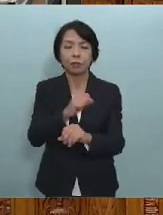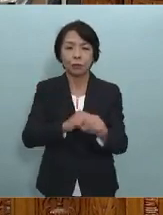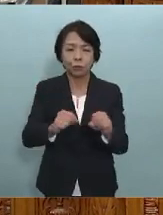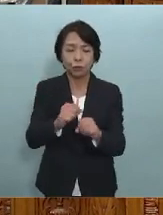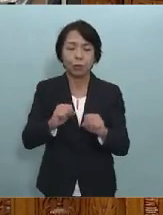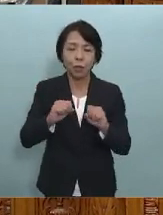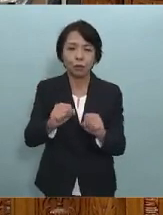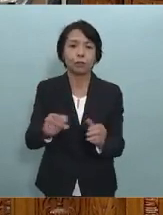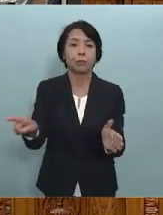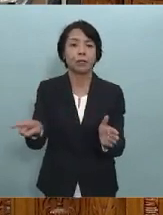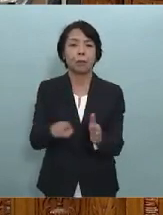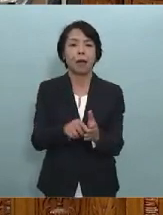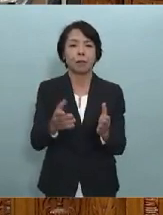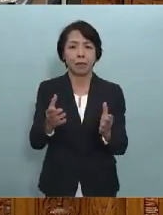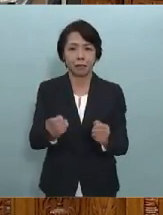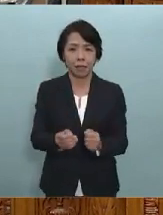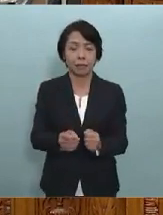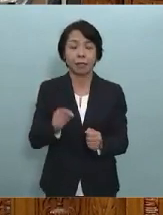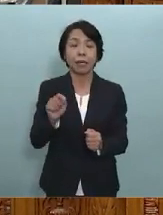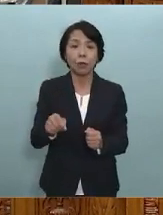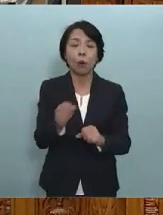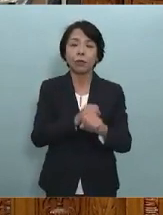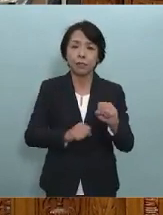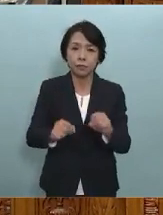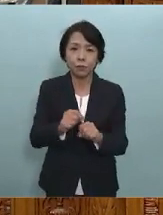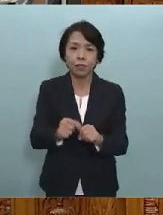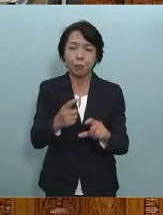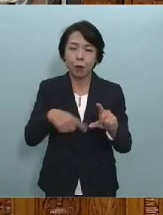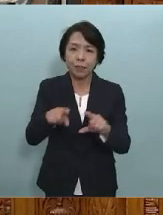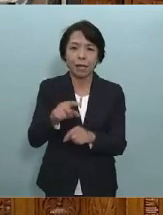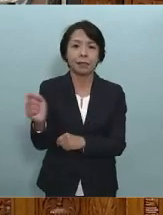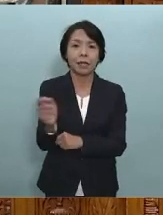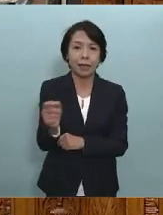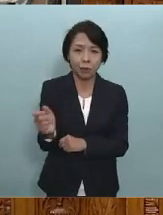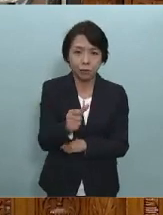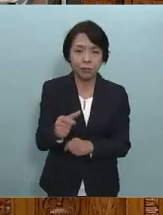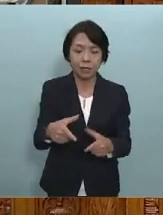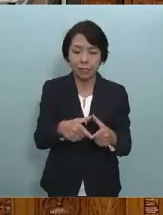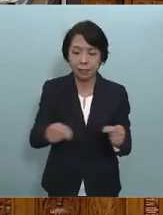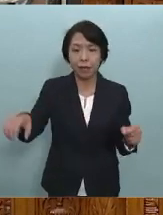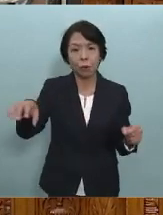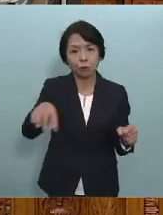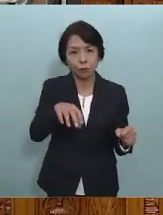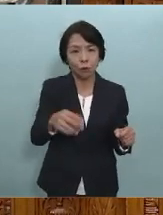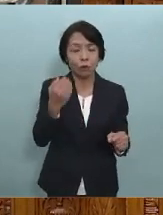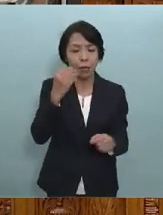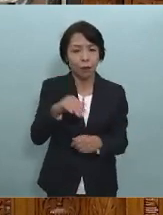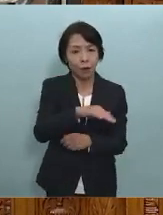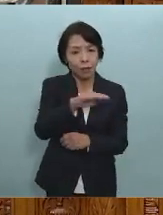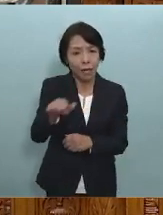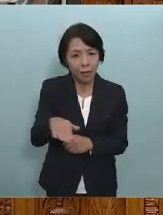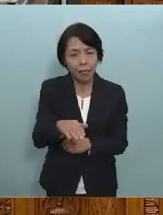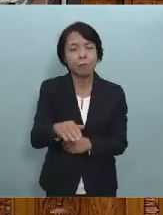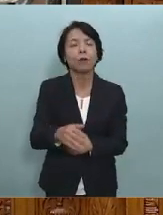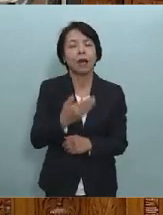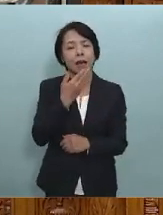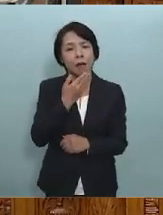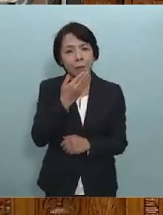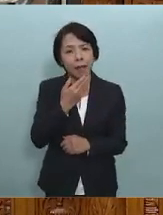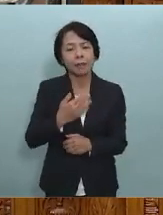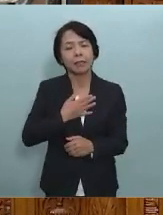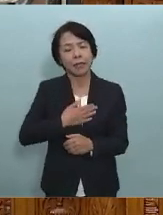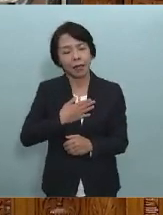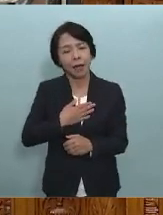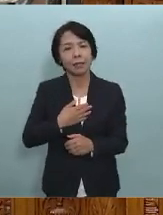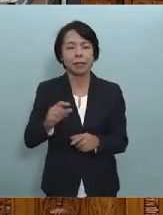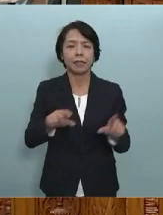たまこうした取り組みをさらに加速しえ全国どこでも誰もが便利で快適に暮らせる社会を